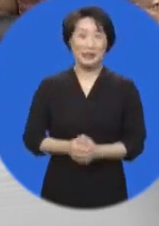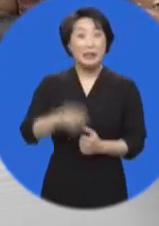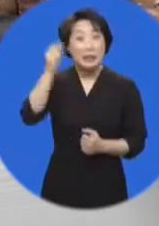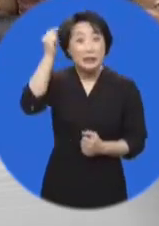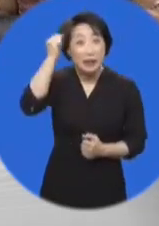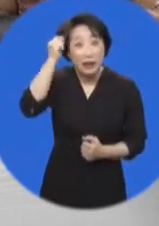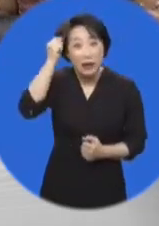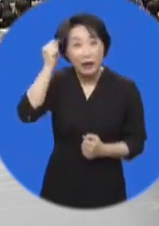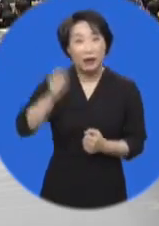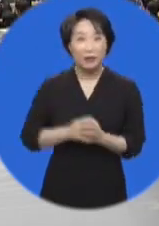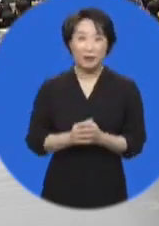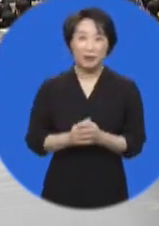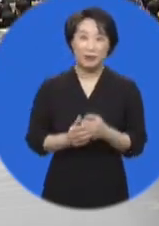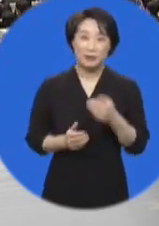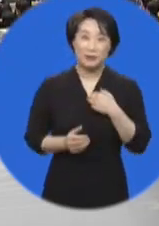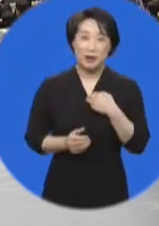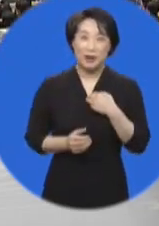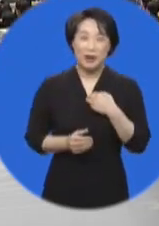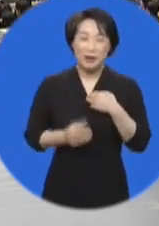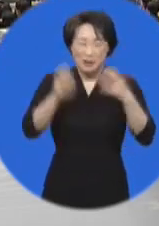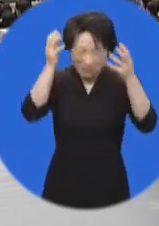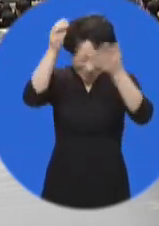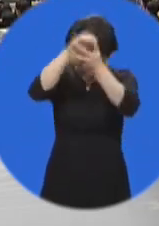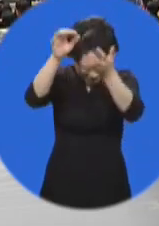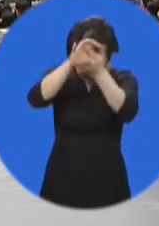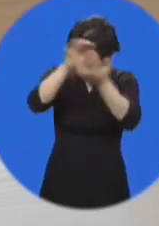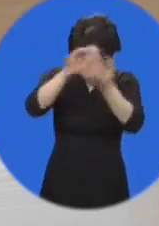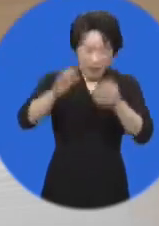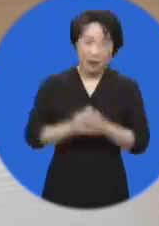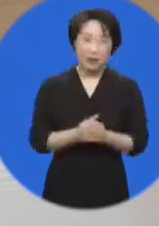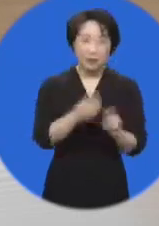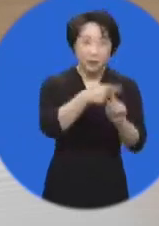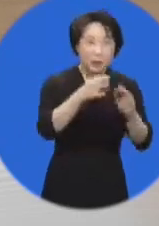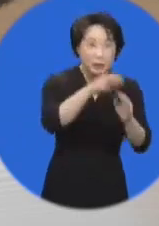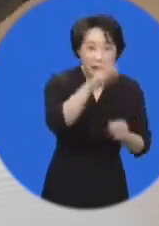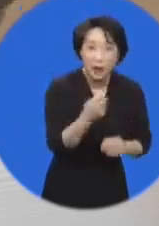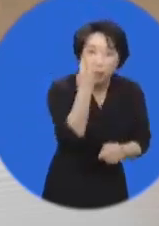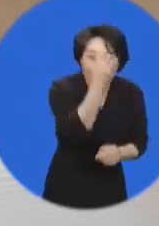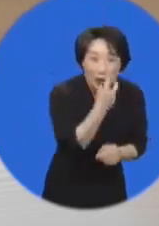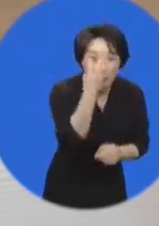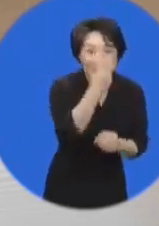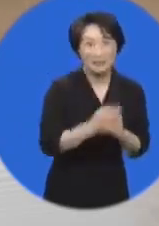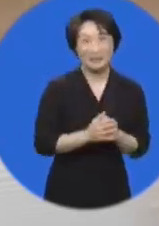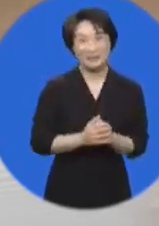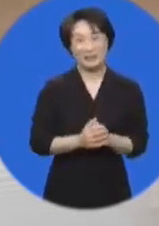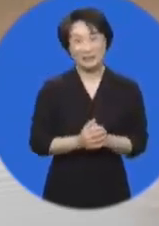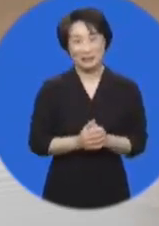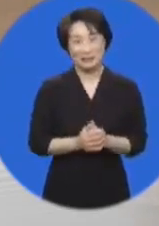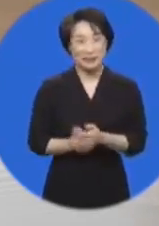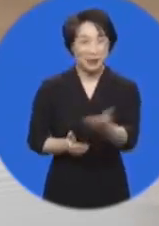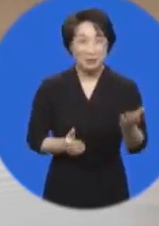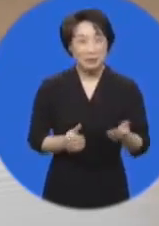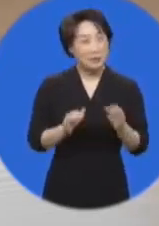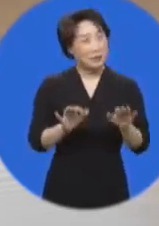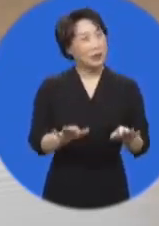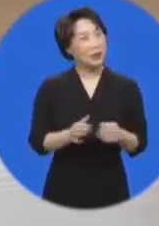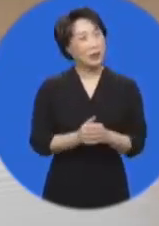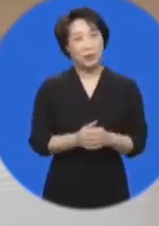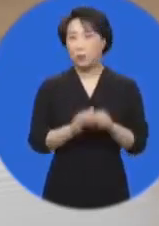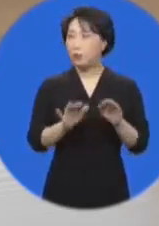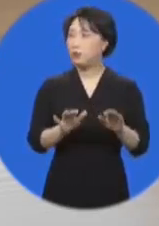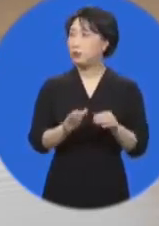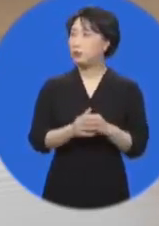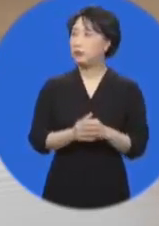머릿속에 얼마나 복잡하냐. 교회 관리. 응? 여러분 보세요.